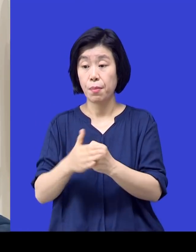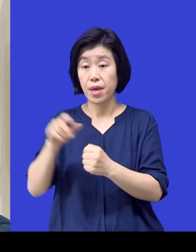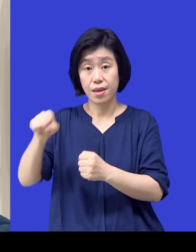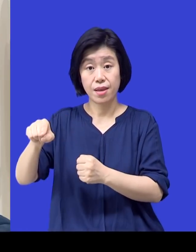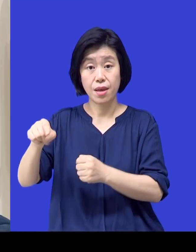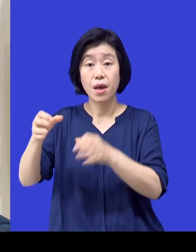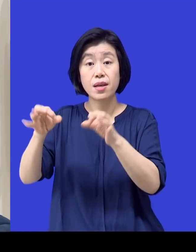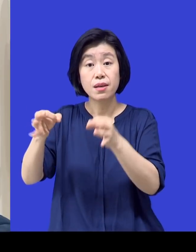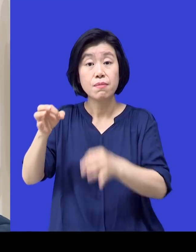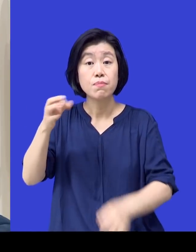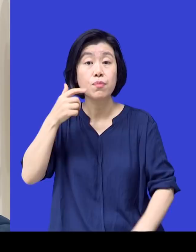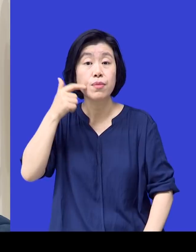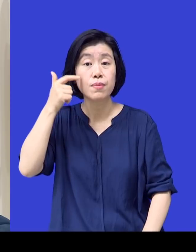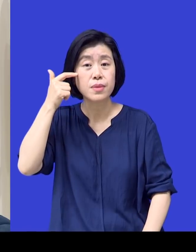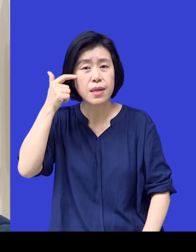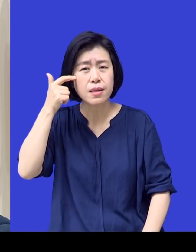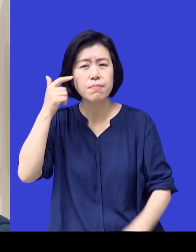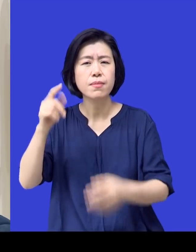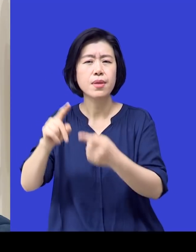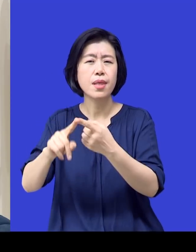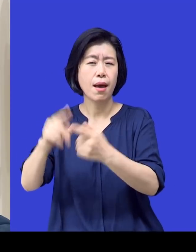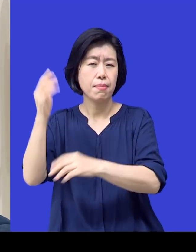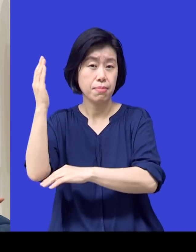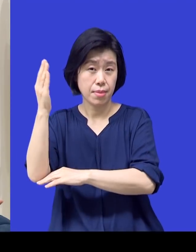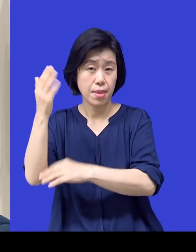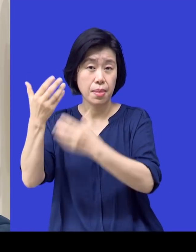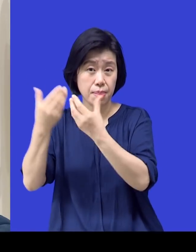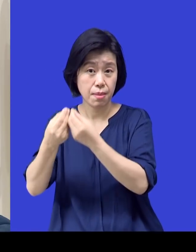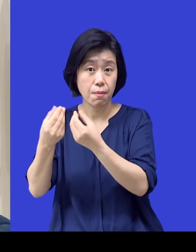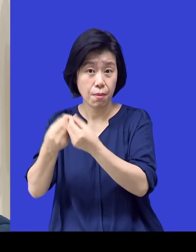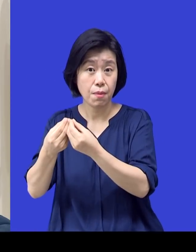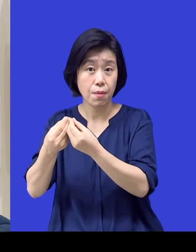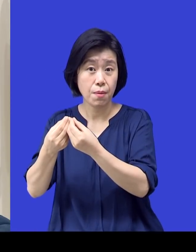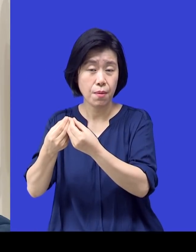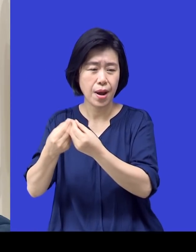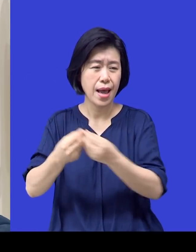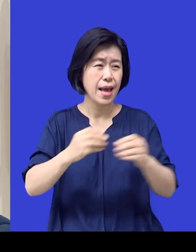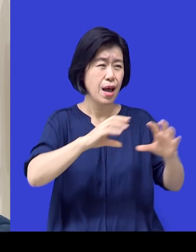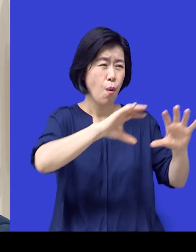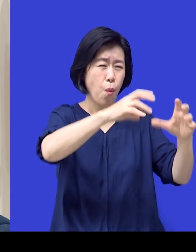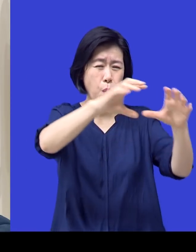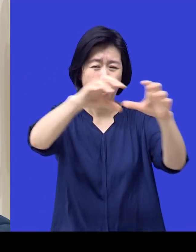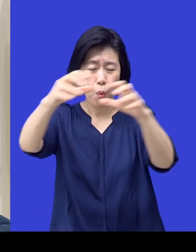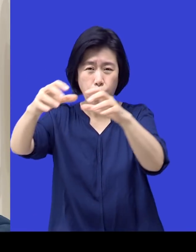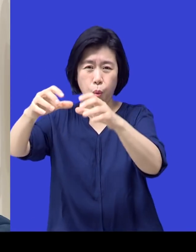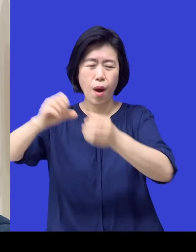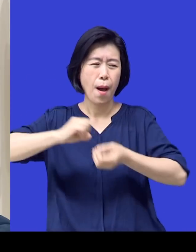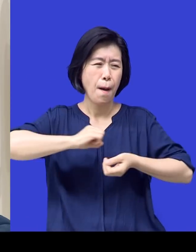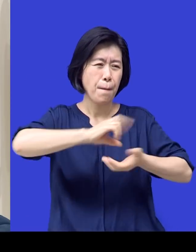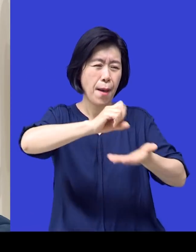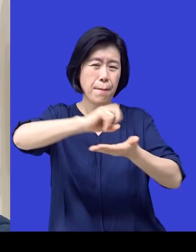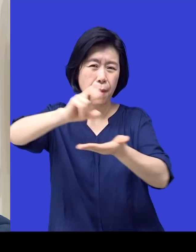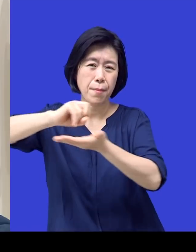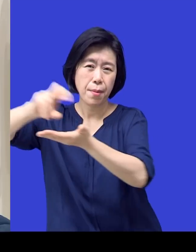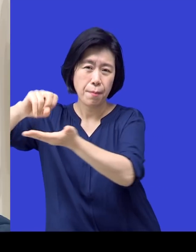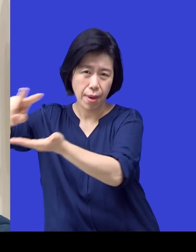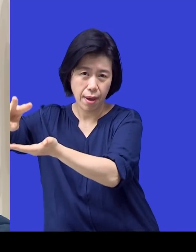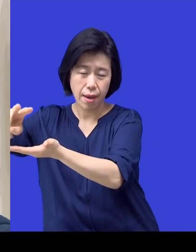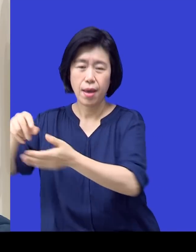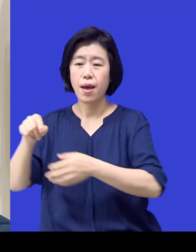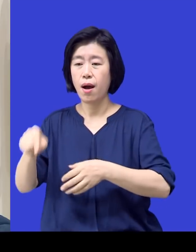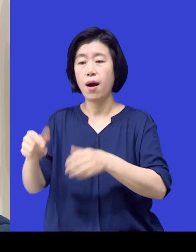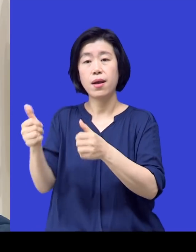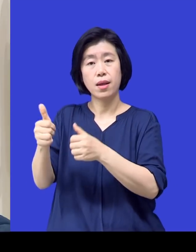되고 교회마다 그 어린이 양육하는 컴패션 수혜국 교회들이 보면서 김정아